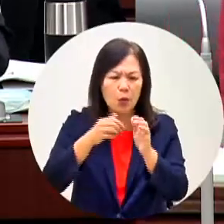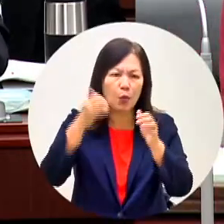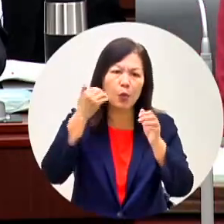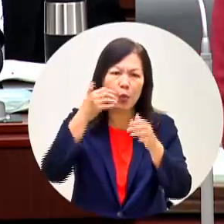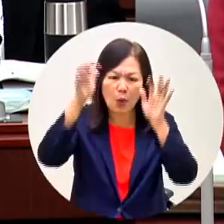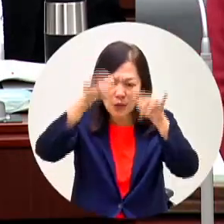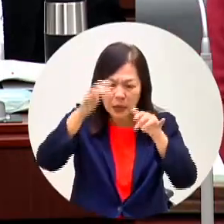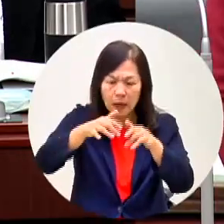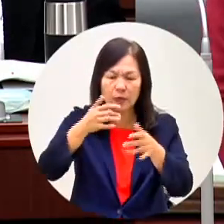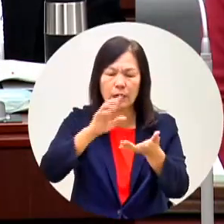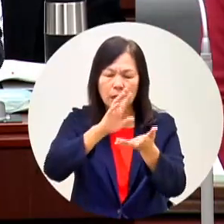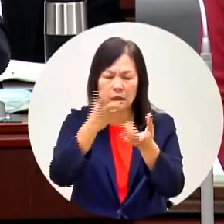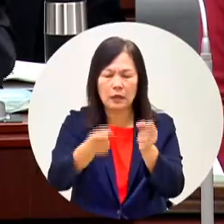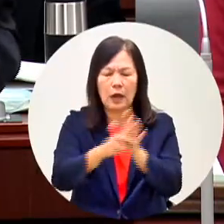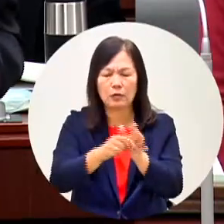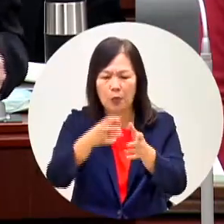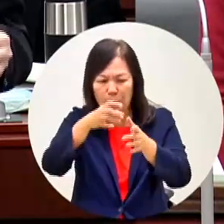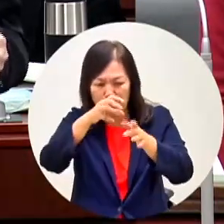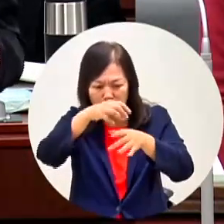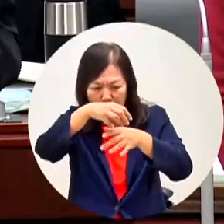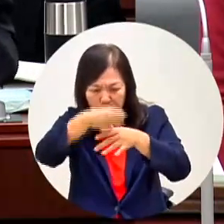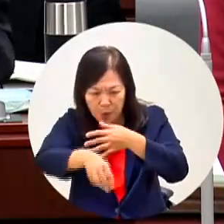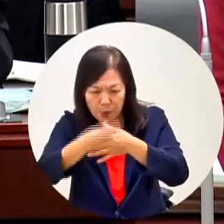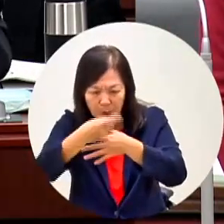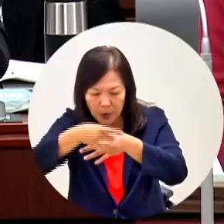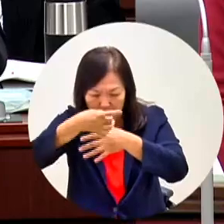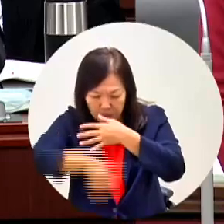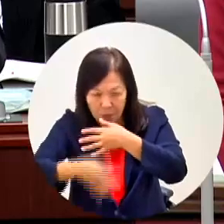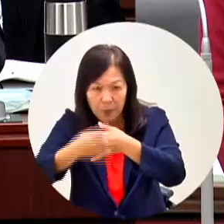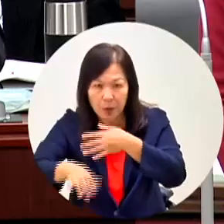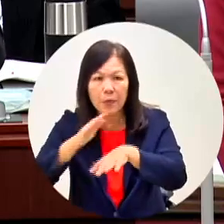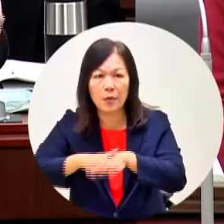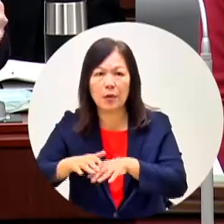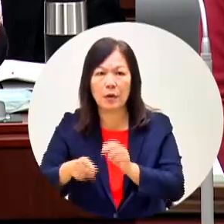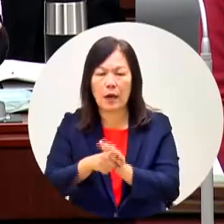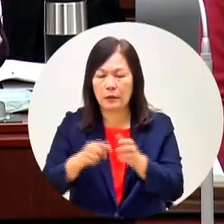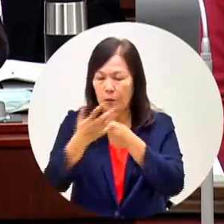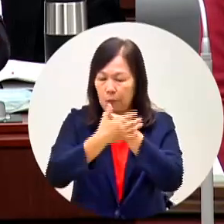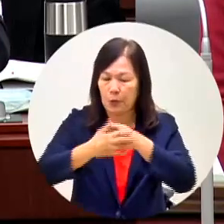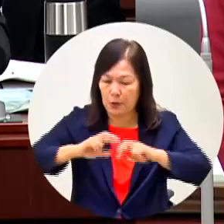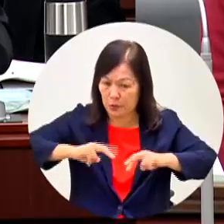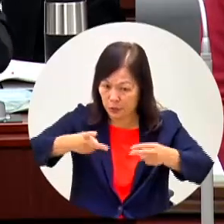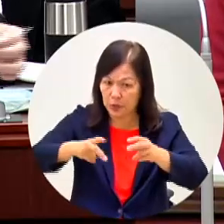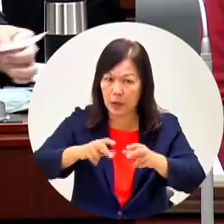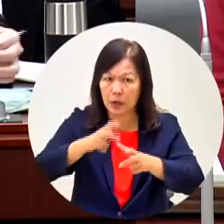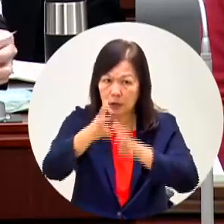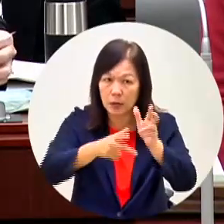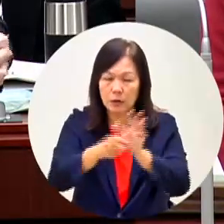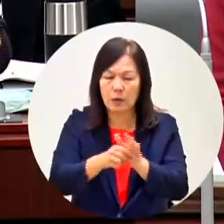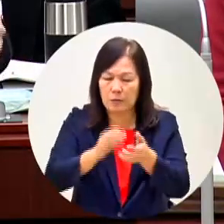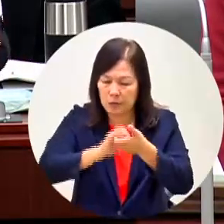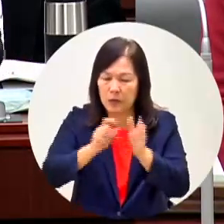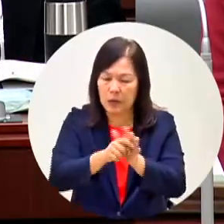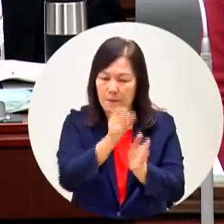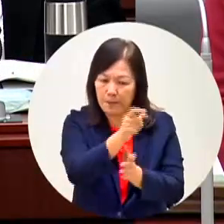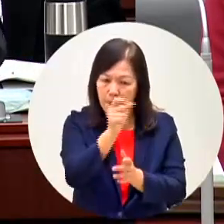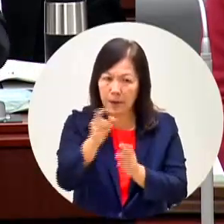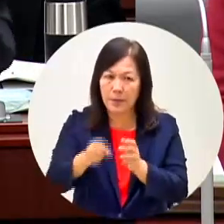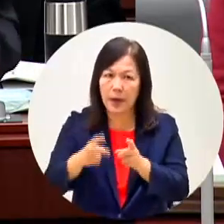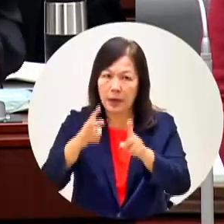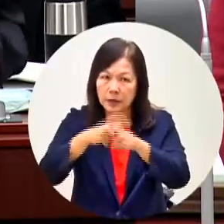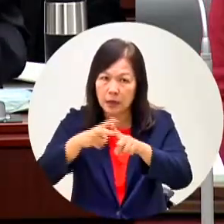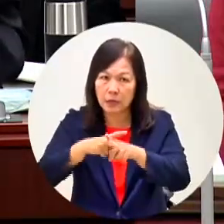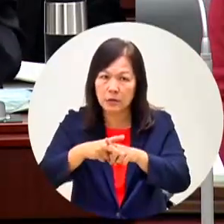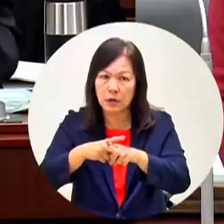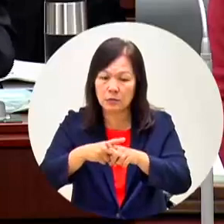那这一个部分可能我们的维护厂商必须要去新购比较小型的险铺机来做这一个